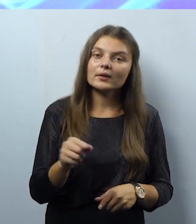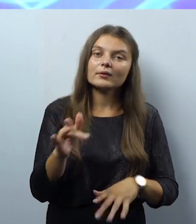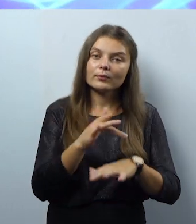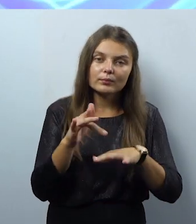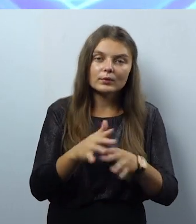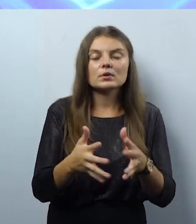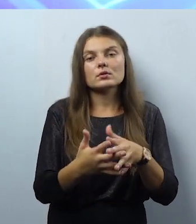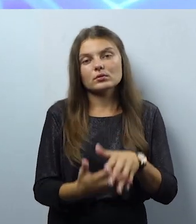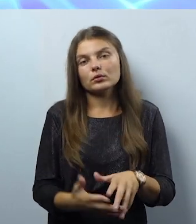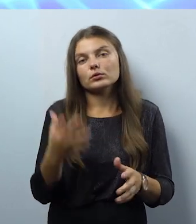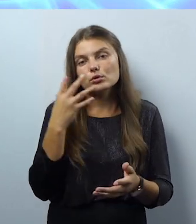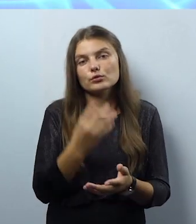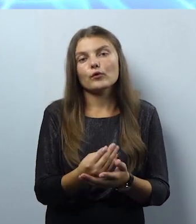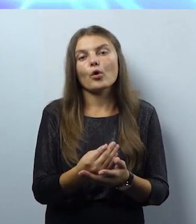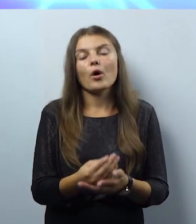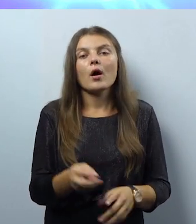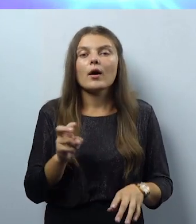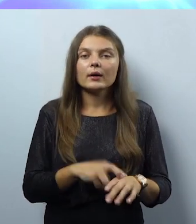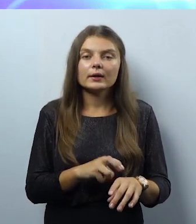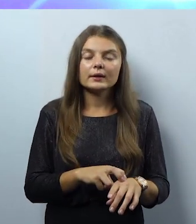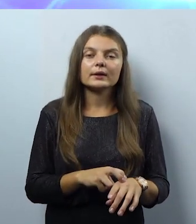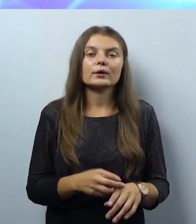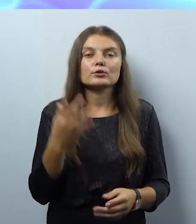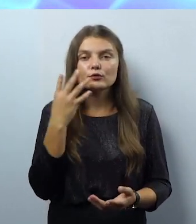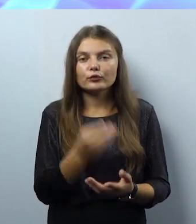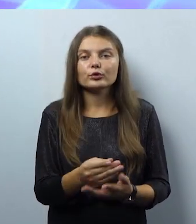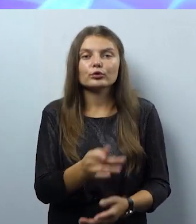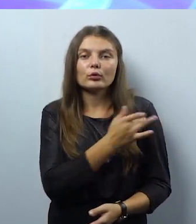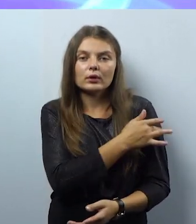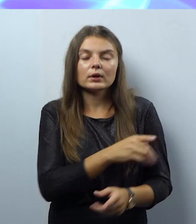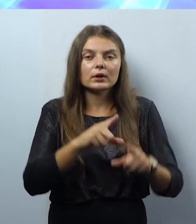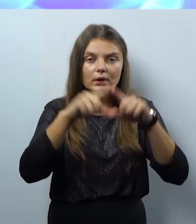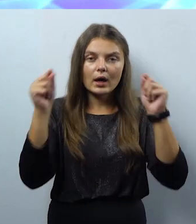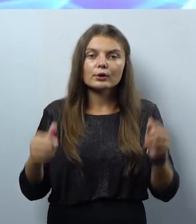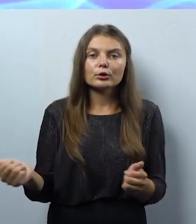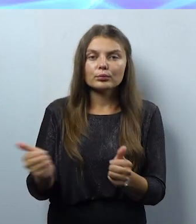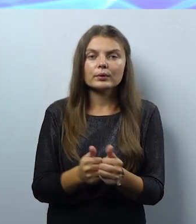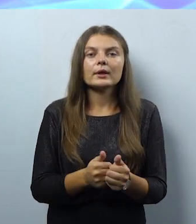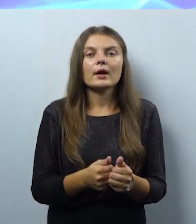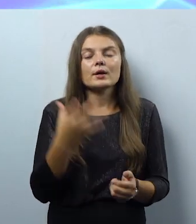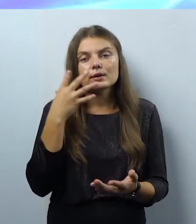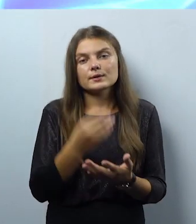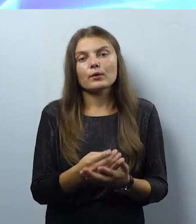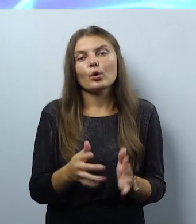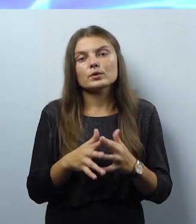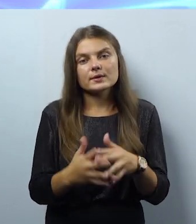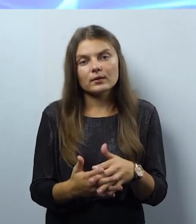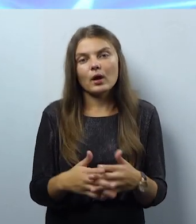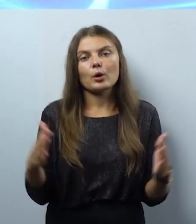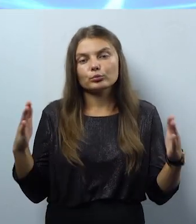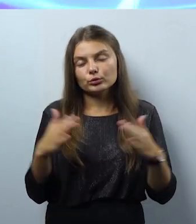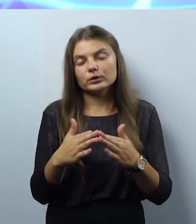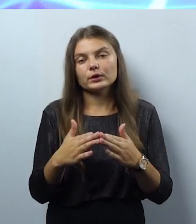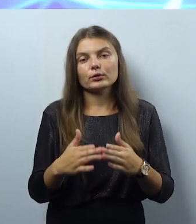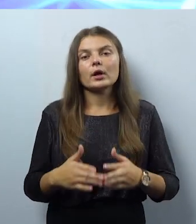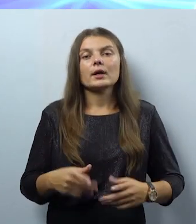лікаря, свою лікарню, біля свого будинку, біля свого села. І це дасть певний поштовх розвитку